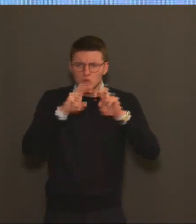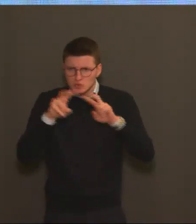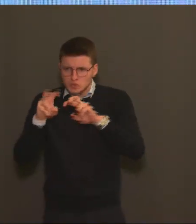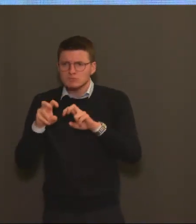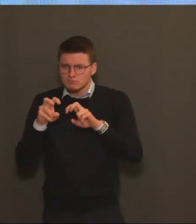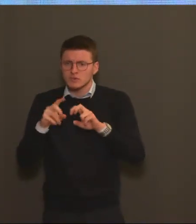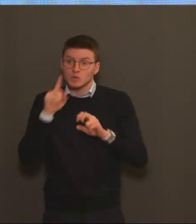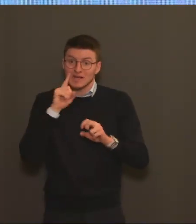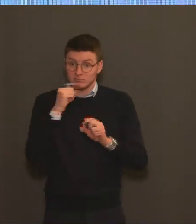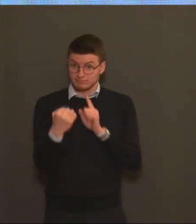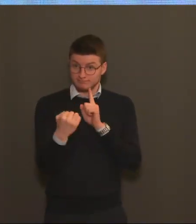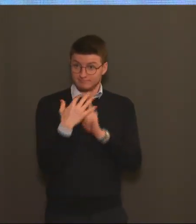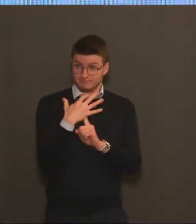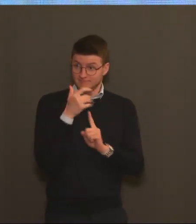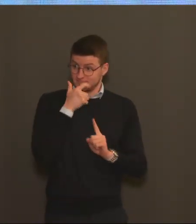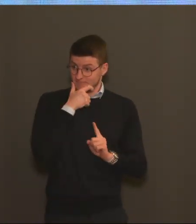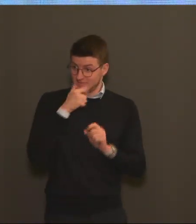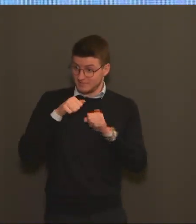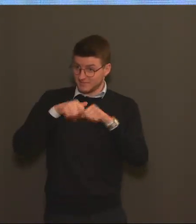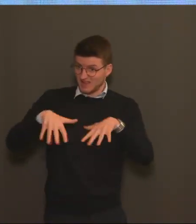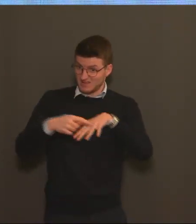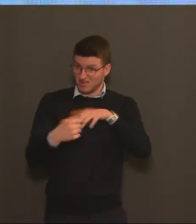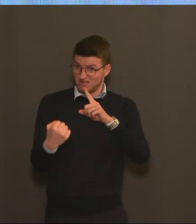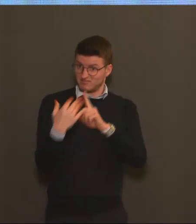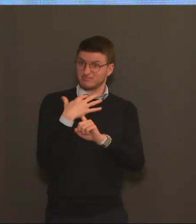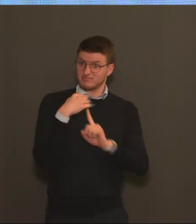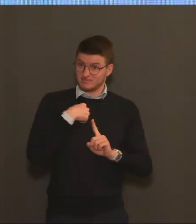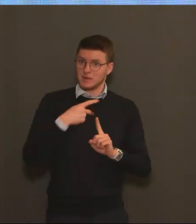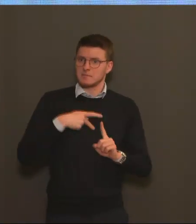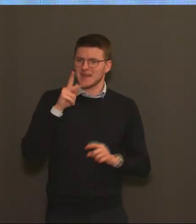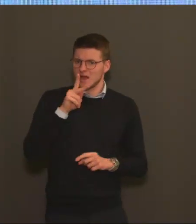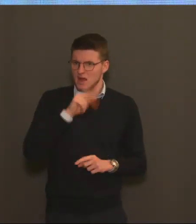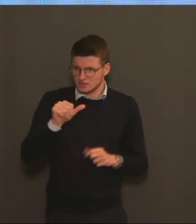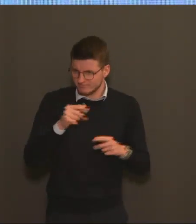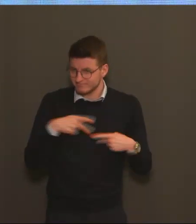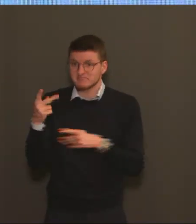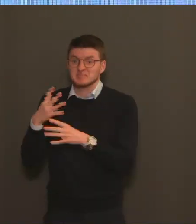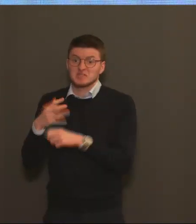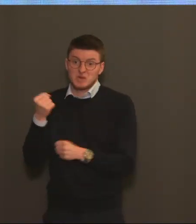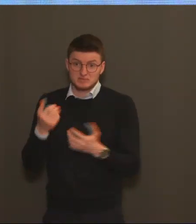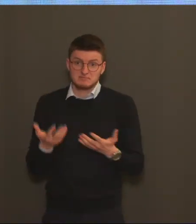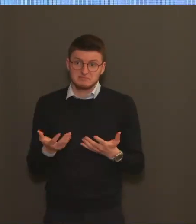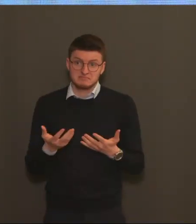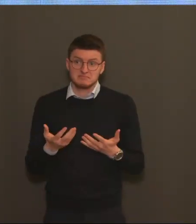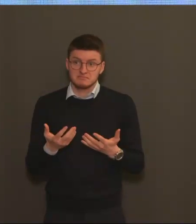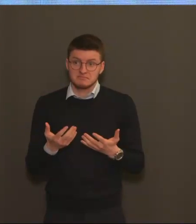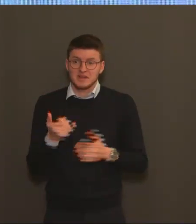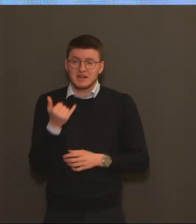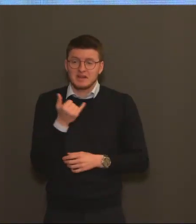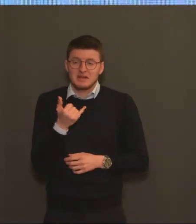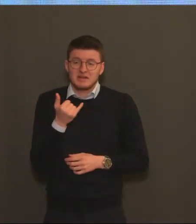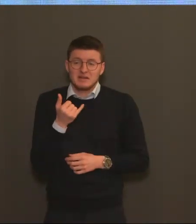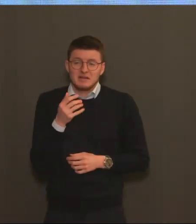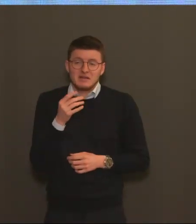op ziekenhuisopname. Dat werd in Engeland en Denemarken aangetoond. En een iets grotere kans op overlijden. Die data komen